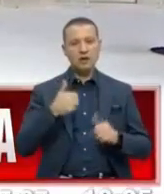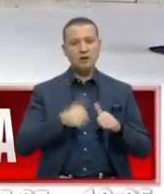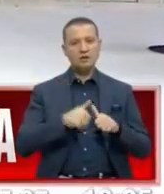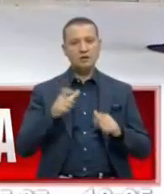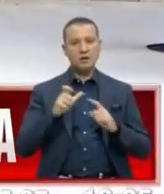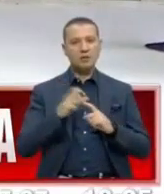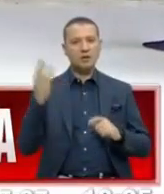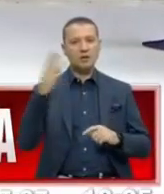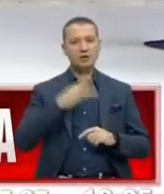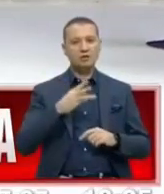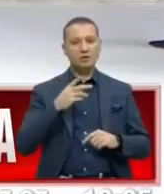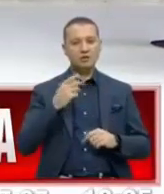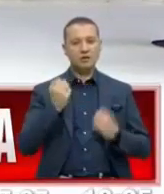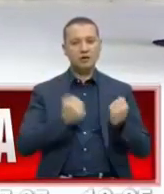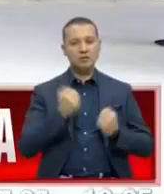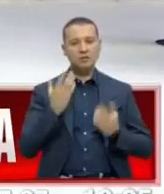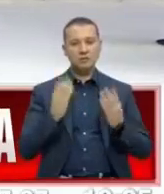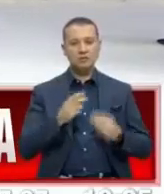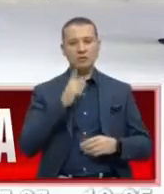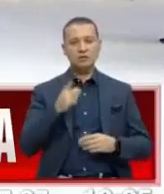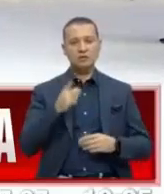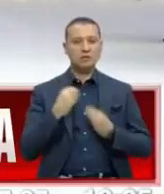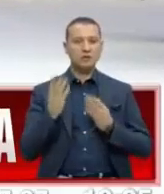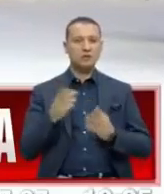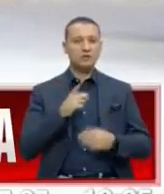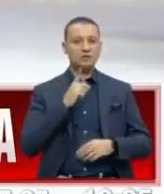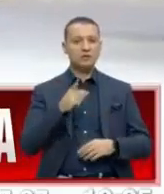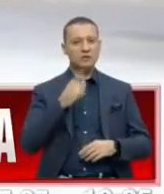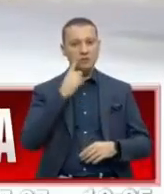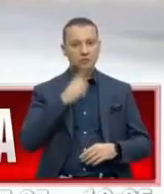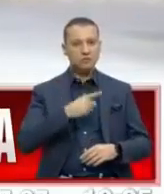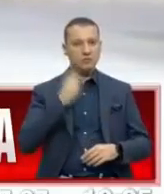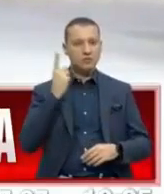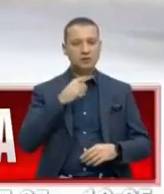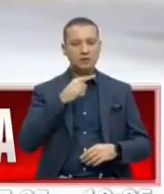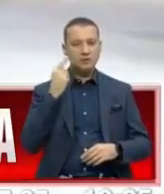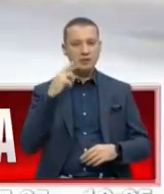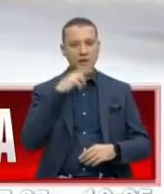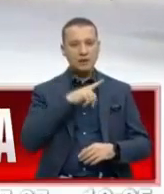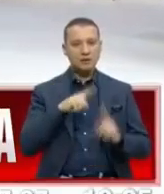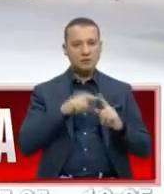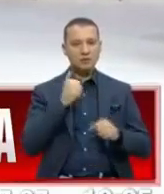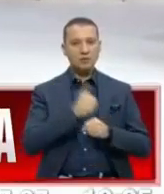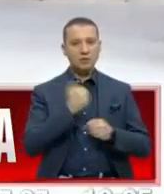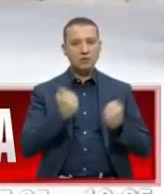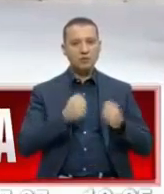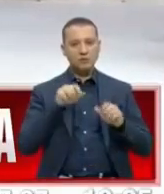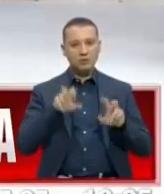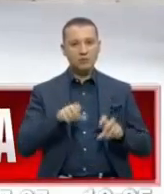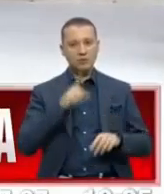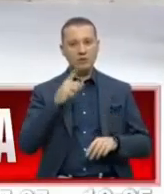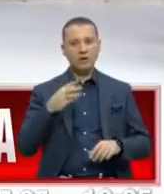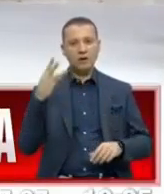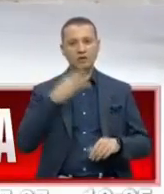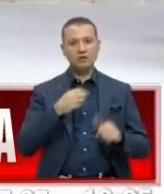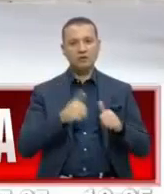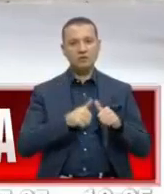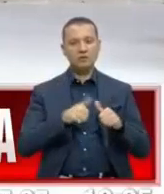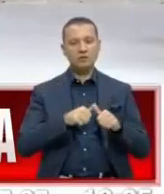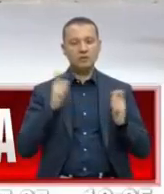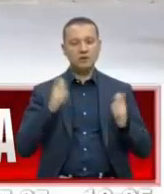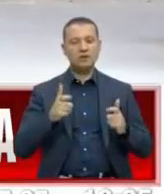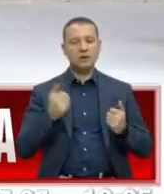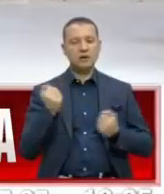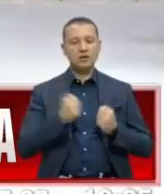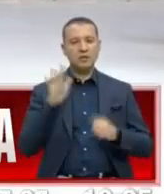Emine Erdoğan'ın şahsi otomobili olarak teslim edildi. Cumhurbaşkanı kırmızı renkli TOGG'un direksiyonuna geçti. Erdoğan çifti yerli